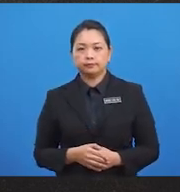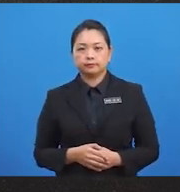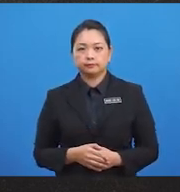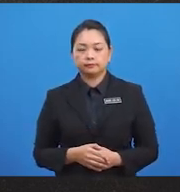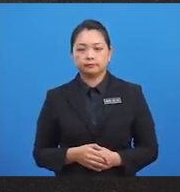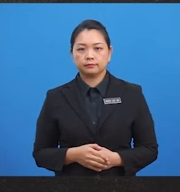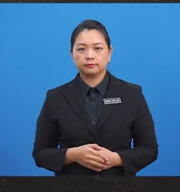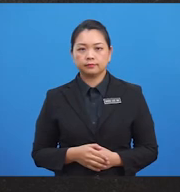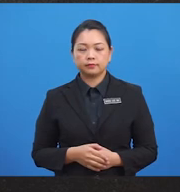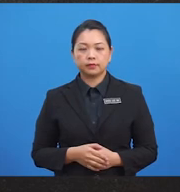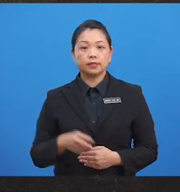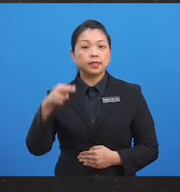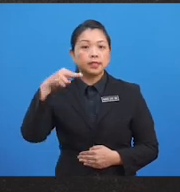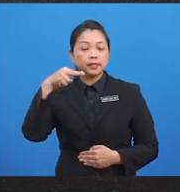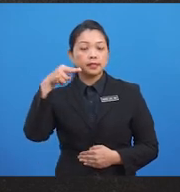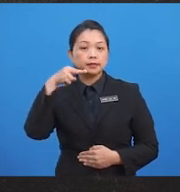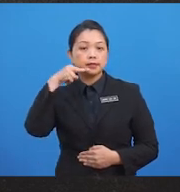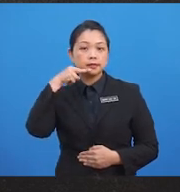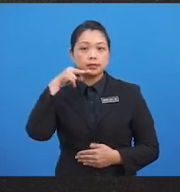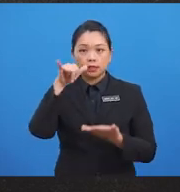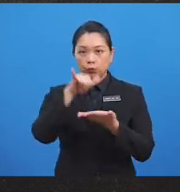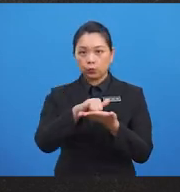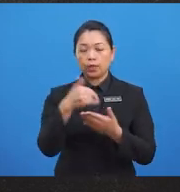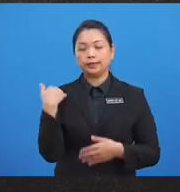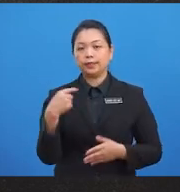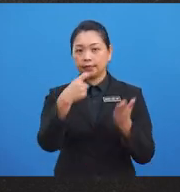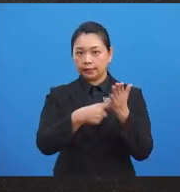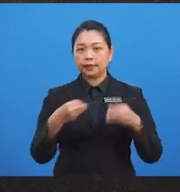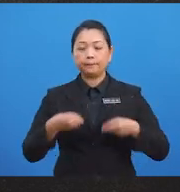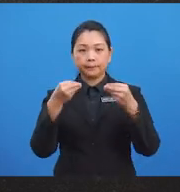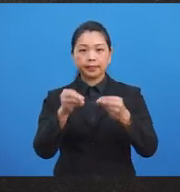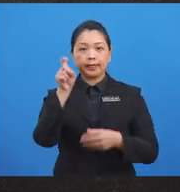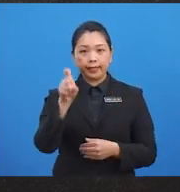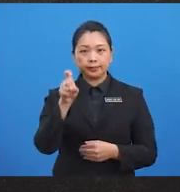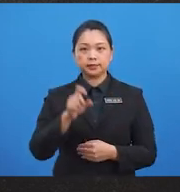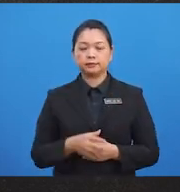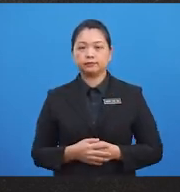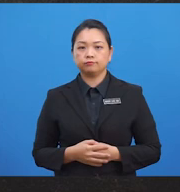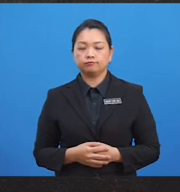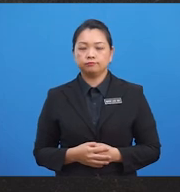Had itu merupakan nilai bagi x.